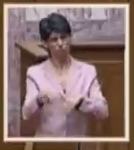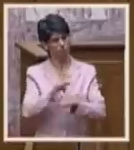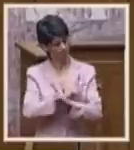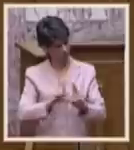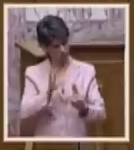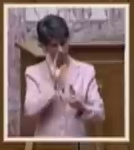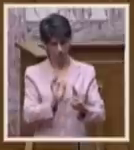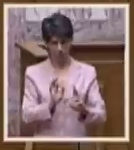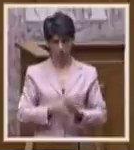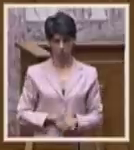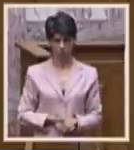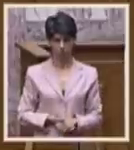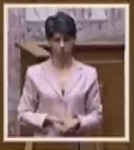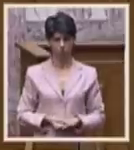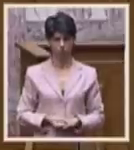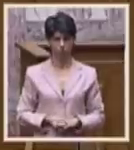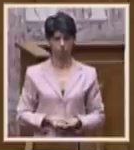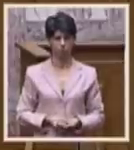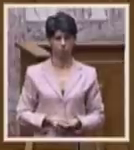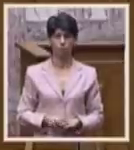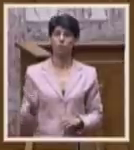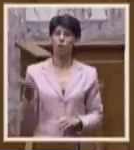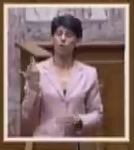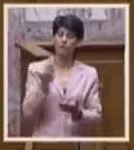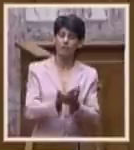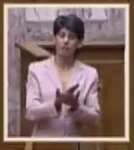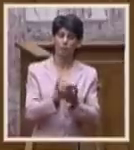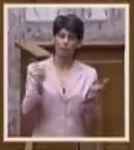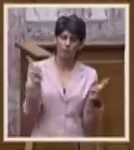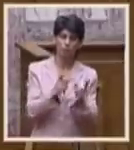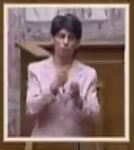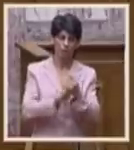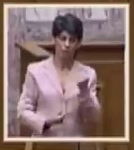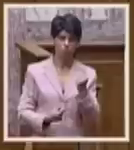ειλικρινείς. Όταν καλούμαστε να μειώσουμε ραγδαία τα ελλείμματα,